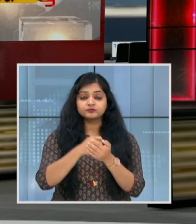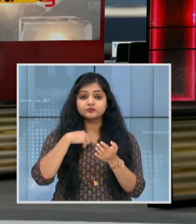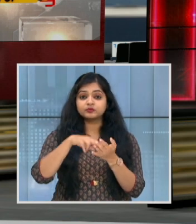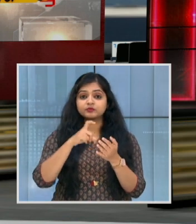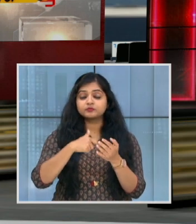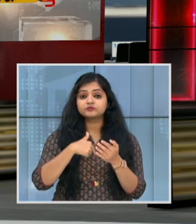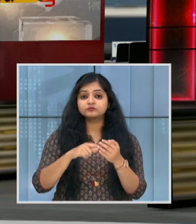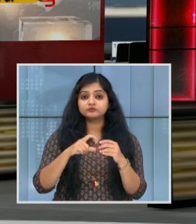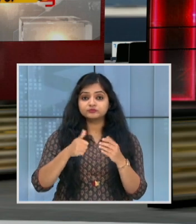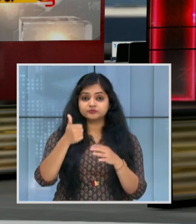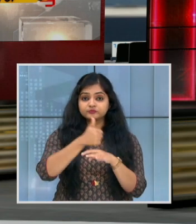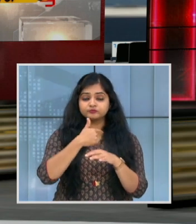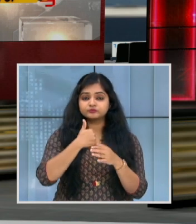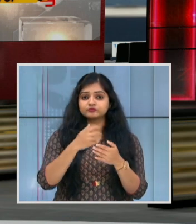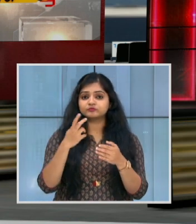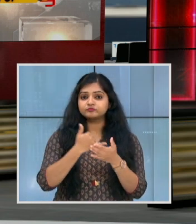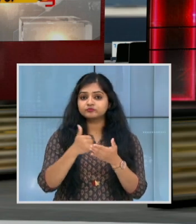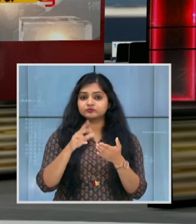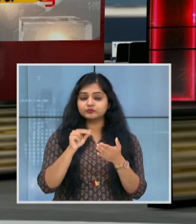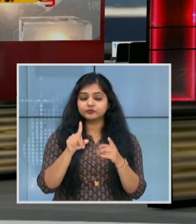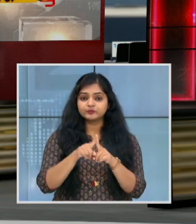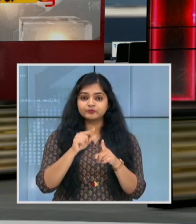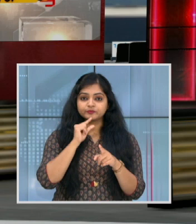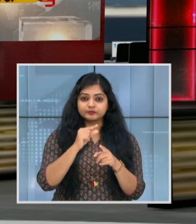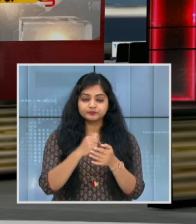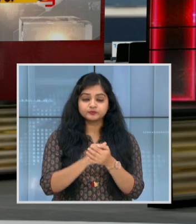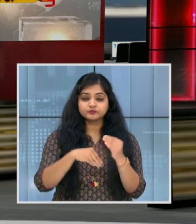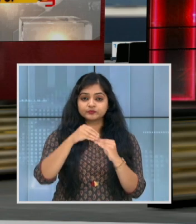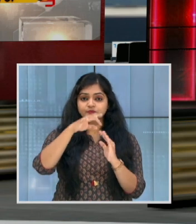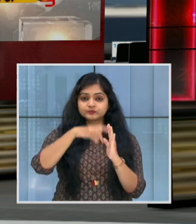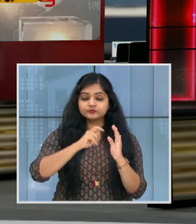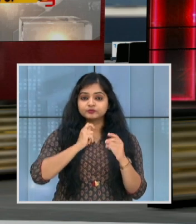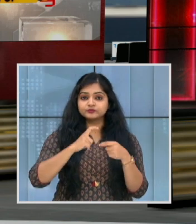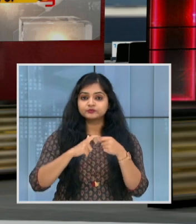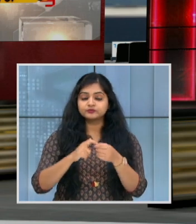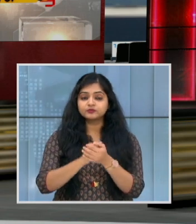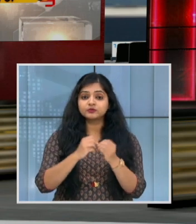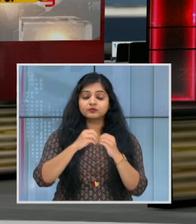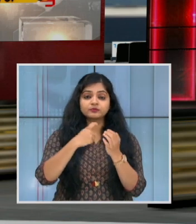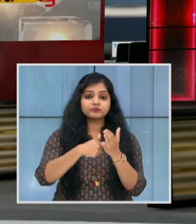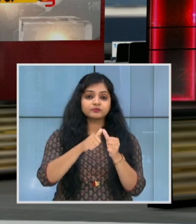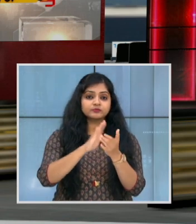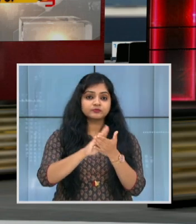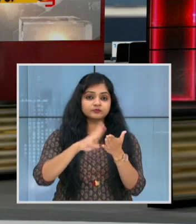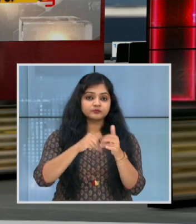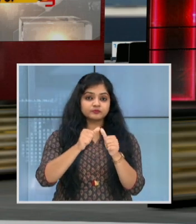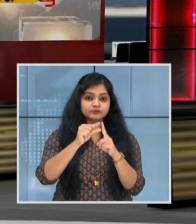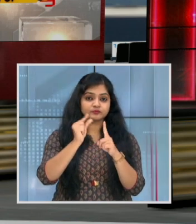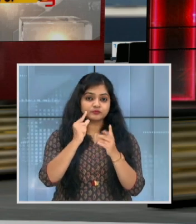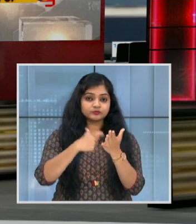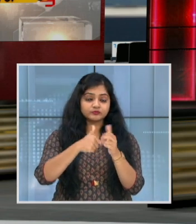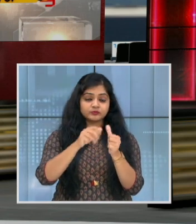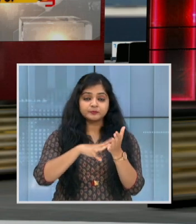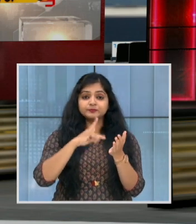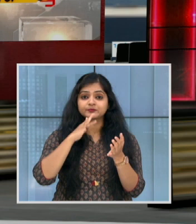രാജിവെക്കില്ലെന്നും അഷ്റഫ് വ്യക്തമാക്കിയിട്ടുണ്ട്. വിഷ്ണു സുരേഷ് നൽകും കൊച്ചിയിൽ നിന്നും വിശദാംശങ്ങൾ. വിഷ്ണു, ഈ ബ്രഹ്മപുരത്തെ അടക്കമുള്ള മാലിന്യ വിഷയത്തിൽ, മാലിന്യ സംസ്കരണ വിഷയത്തിൽ